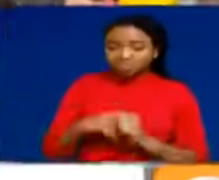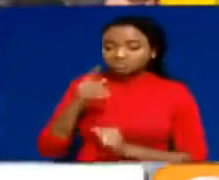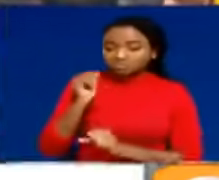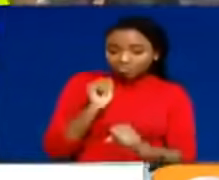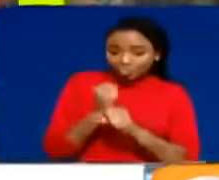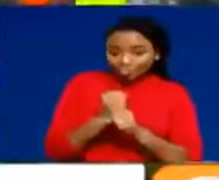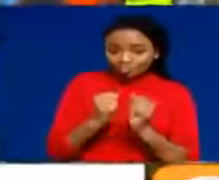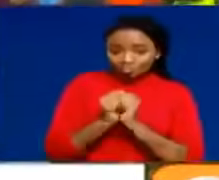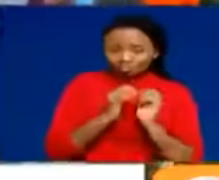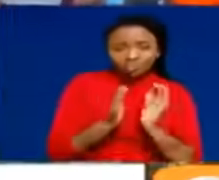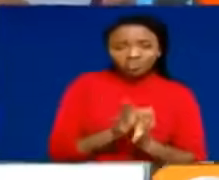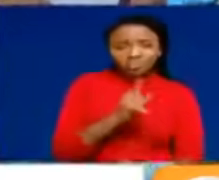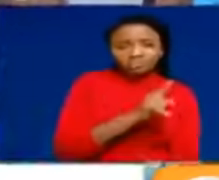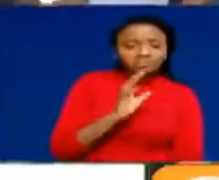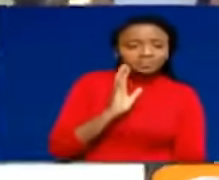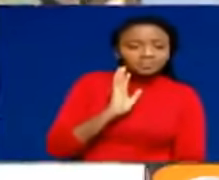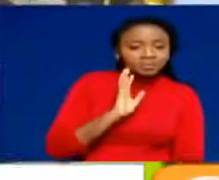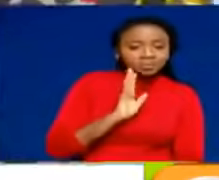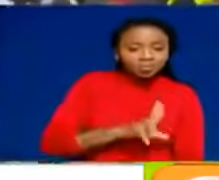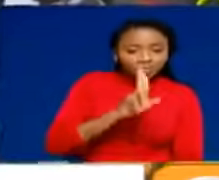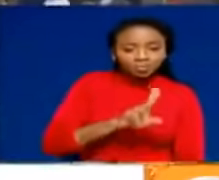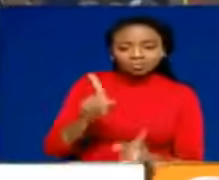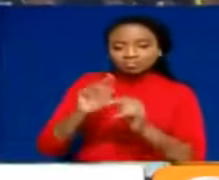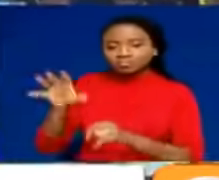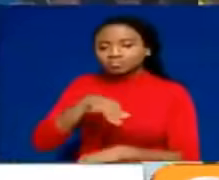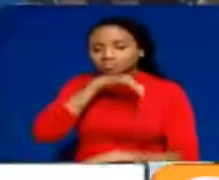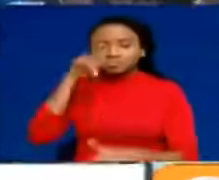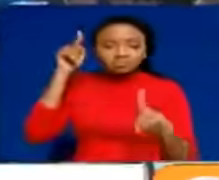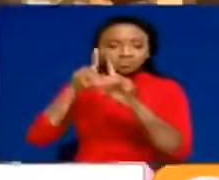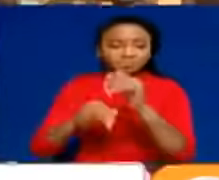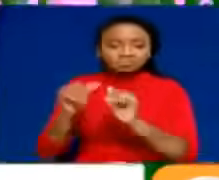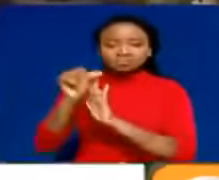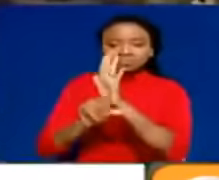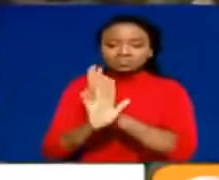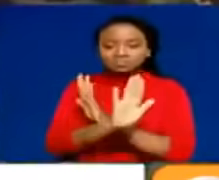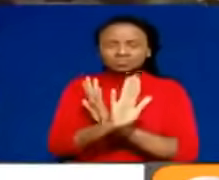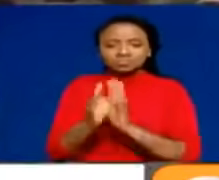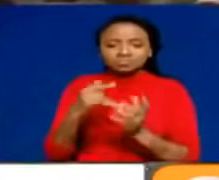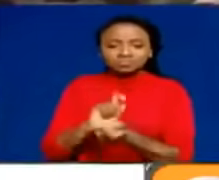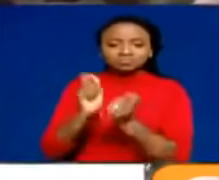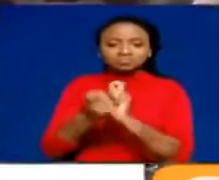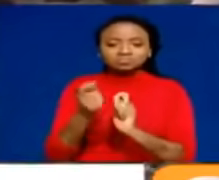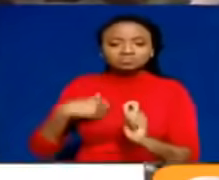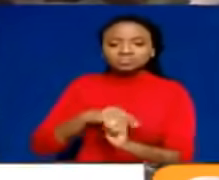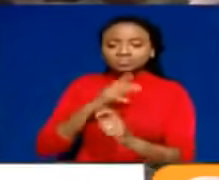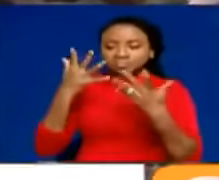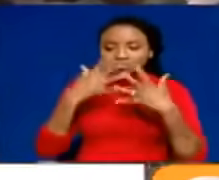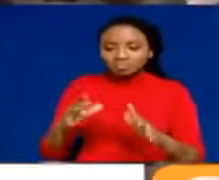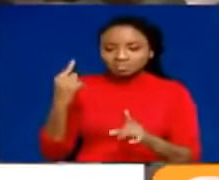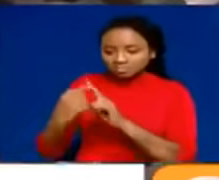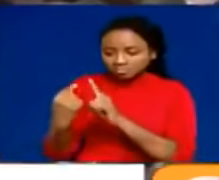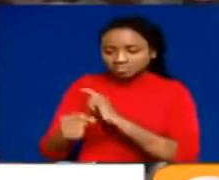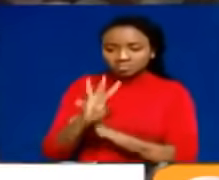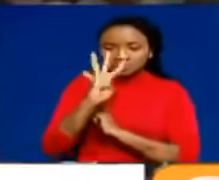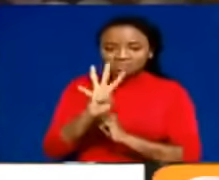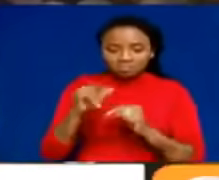Rais Kenyatta na Odinga kama chanzo cha kuporomosha chama tawala na ajenda kuu ya serikali ya Jubilee. Tumepoteza miaka 4